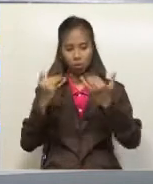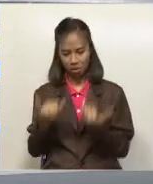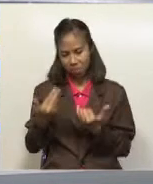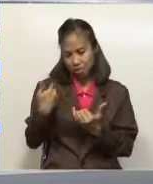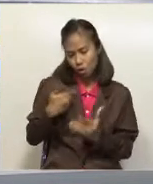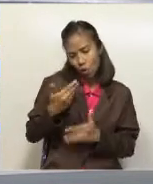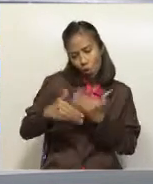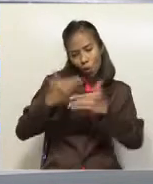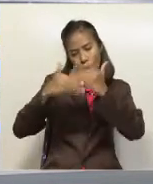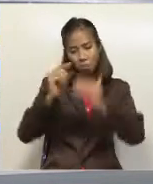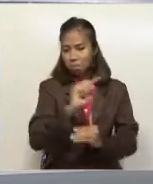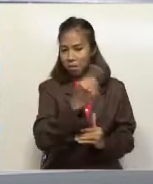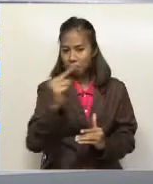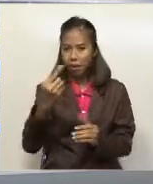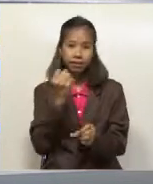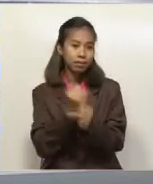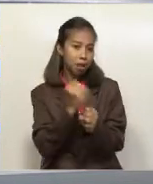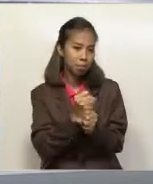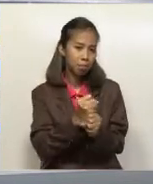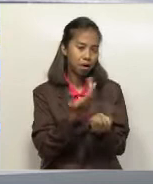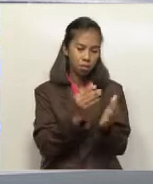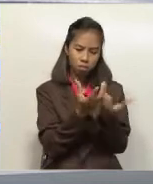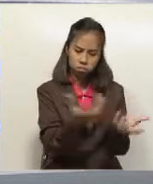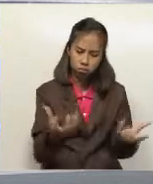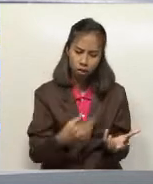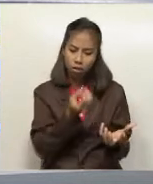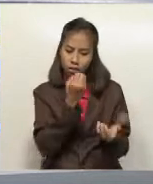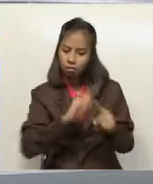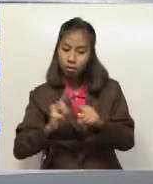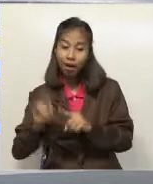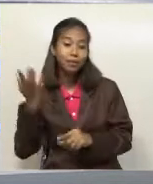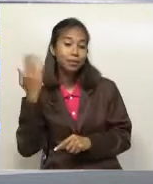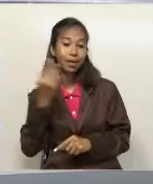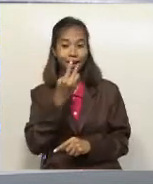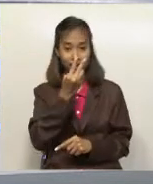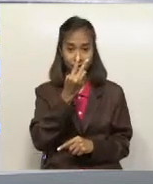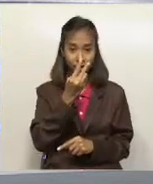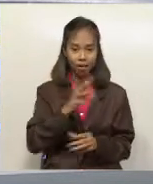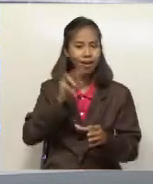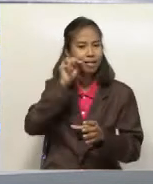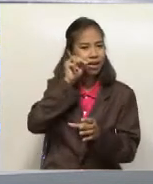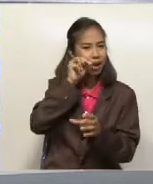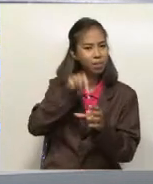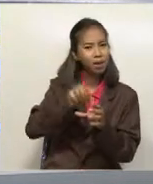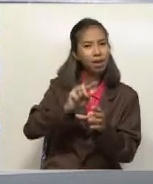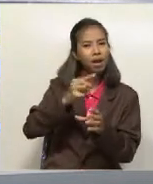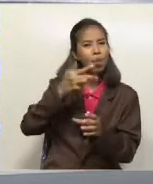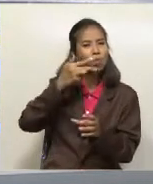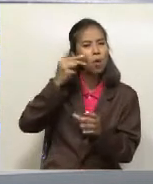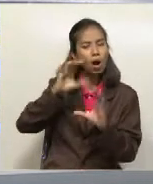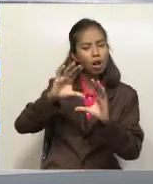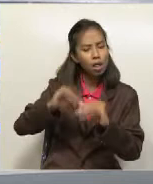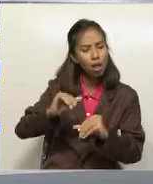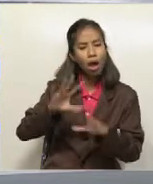ขามีการพัฒนามากขึ้นนะมีการทำรูปแบบต่างๆอย่างเมื่อสักครู่ที่คุณสีฟ้าพาไปดูเครื่องดื่มก็ยังลดเรื่องของความหว